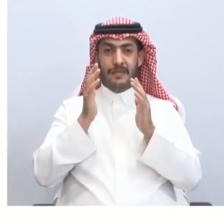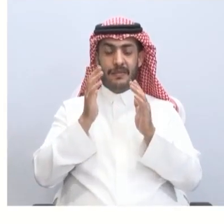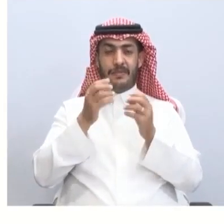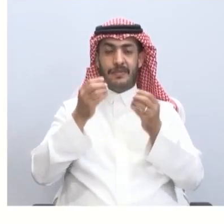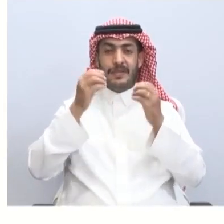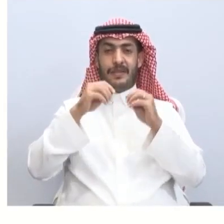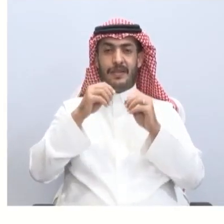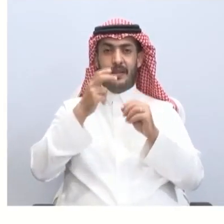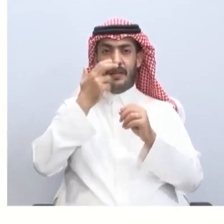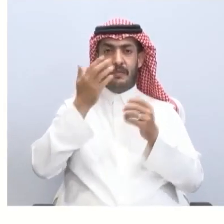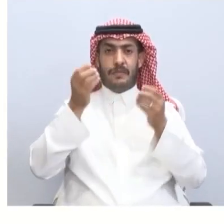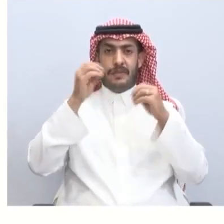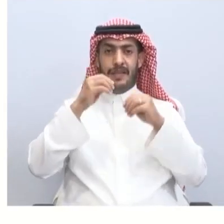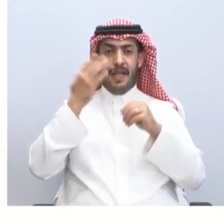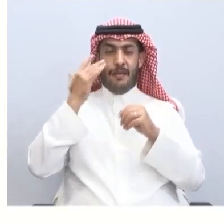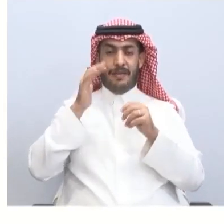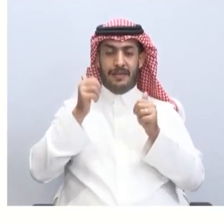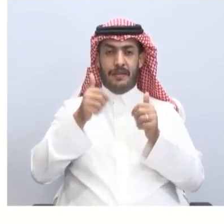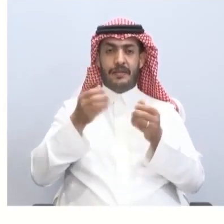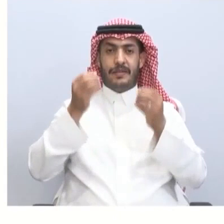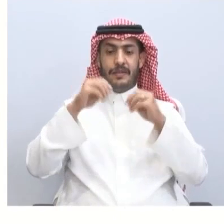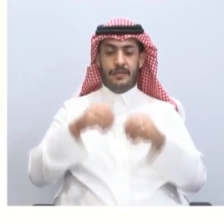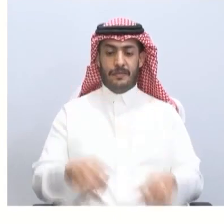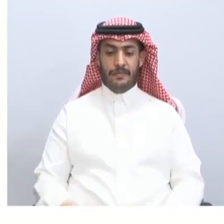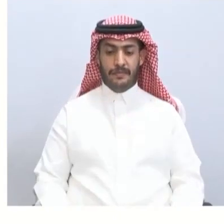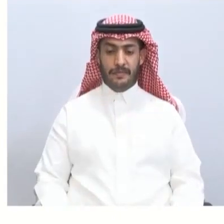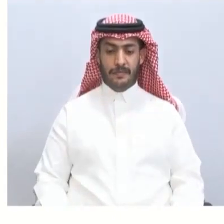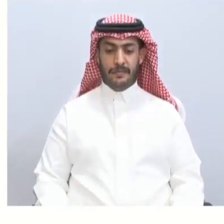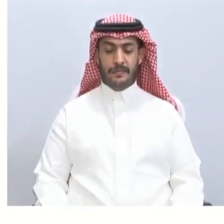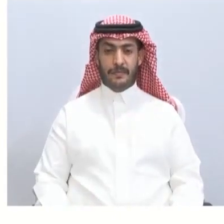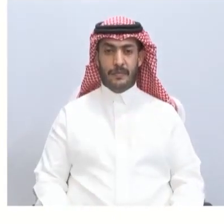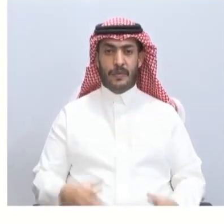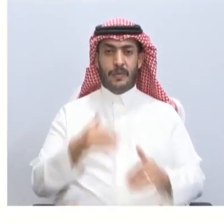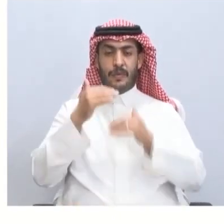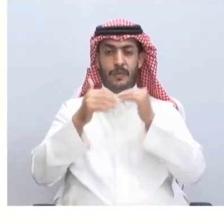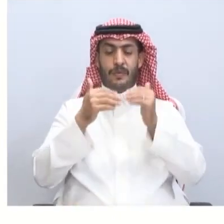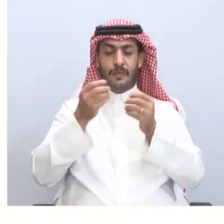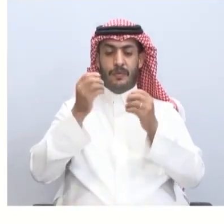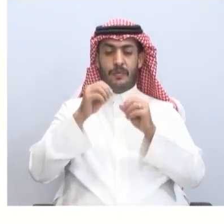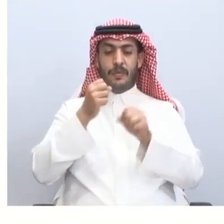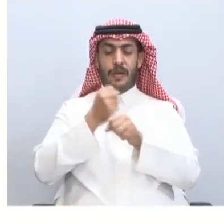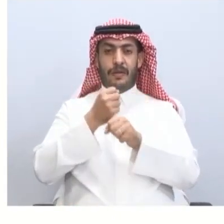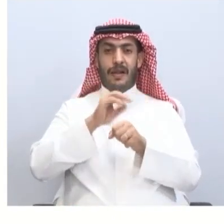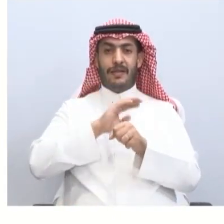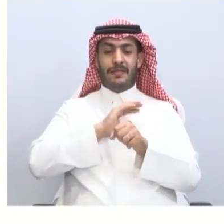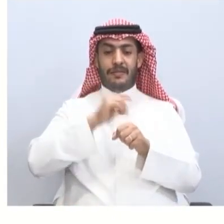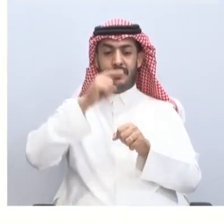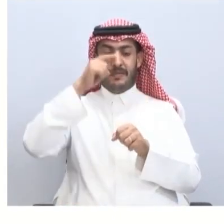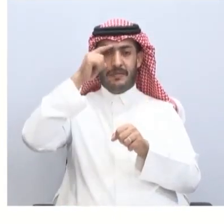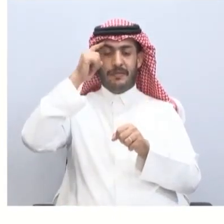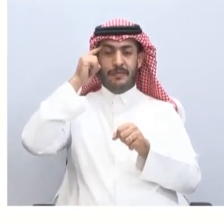اكثر من قبل اذا تطور الموقف الى العمل العسكري عندما